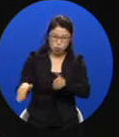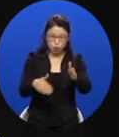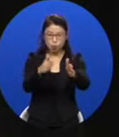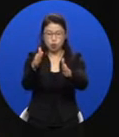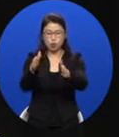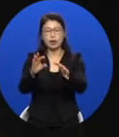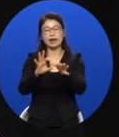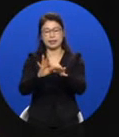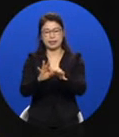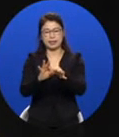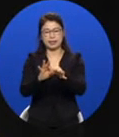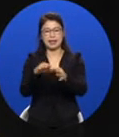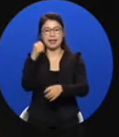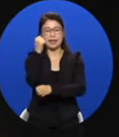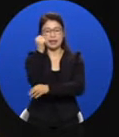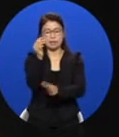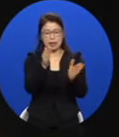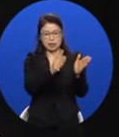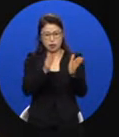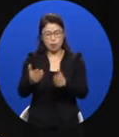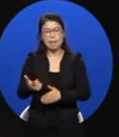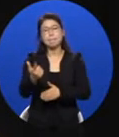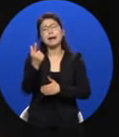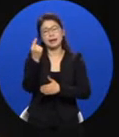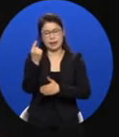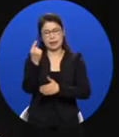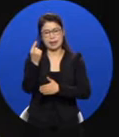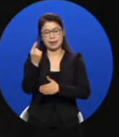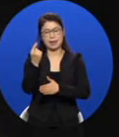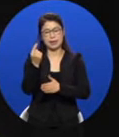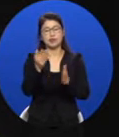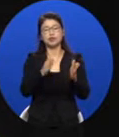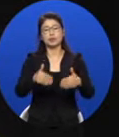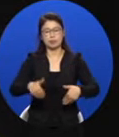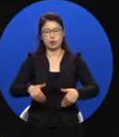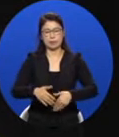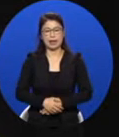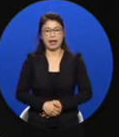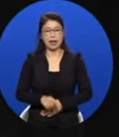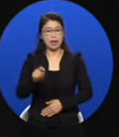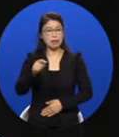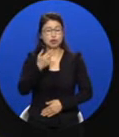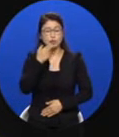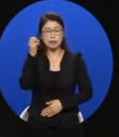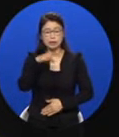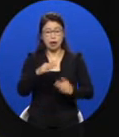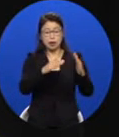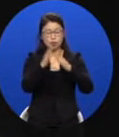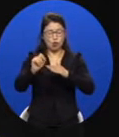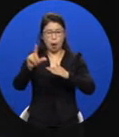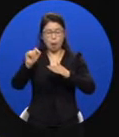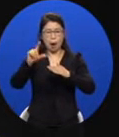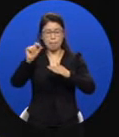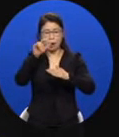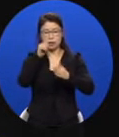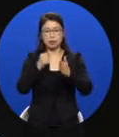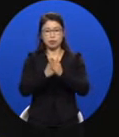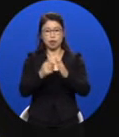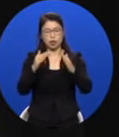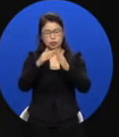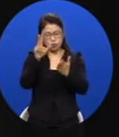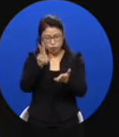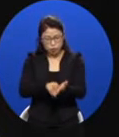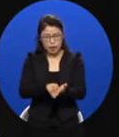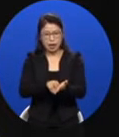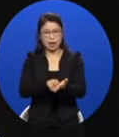이런 기반 정비를 빨리 갖춰야 될 것이 아닌가 이런 생각이 됩니다. 그렇지 않고 인구가 너무 급증하다 보니까 뭐 주택